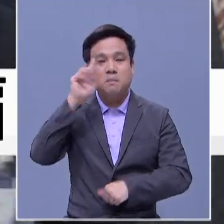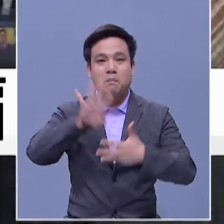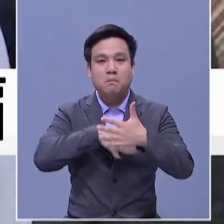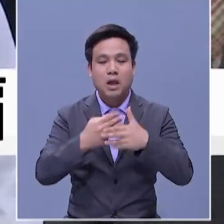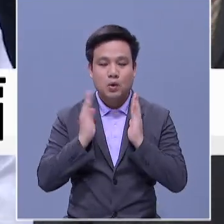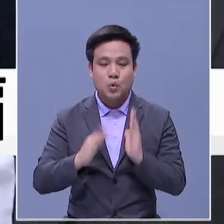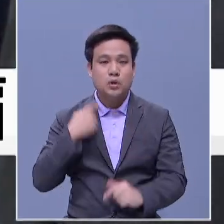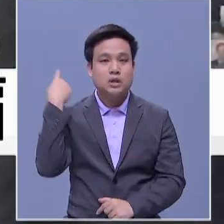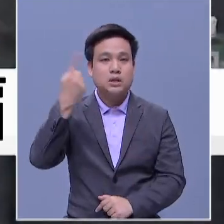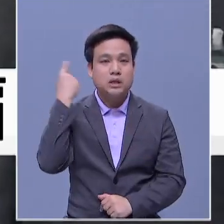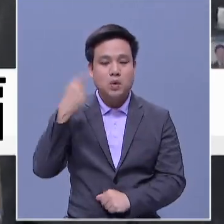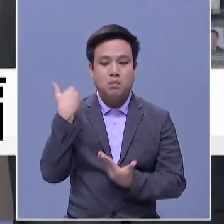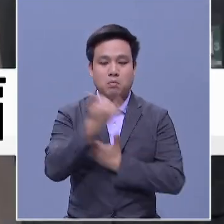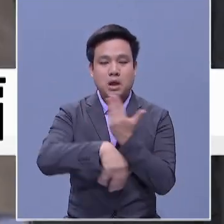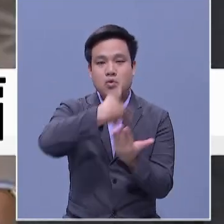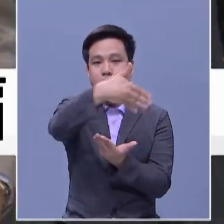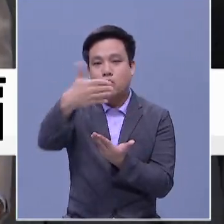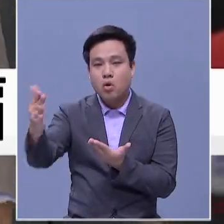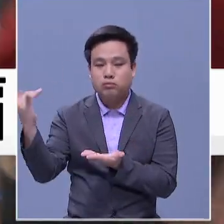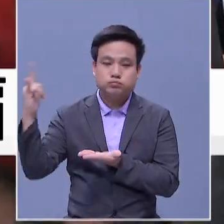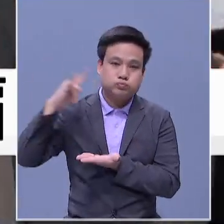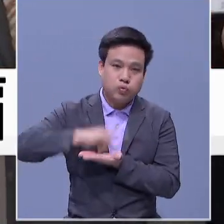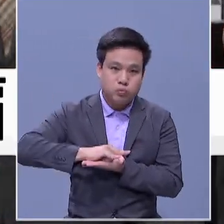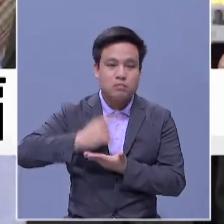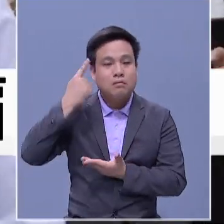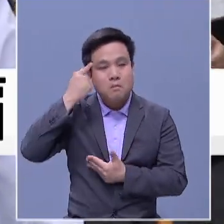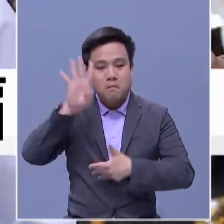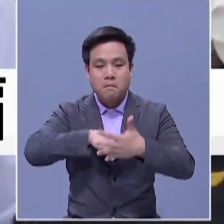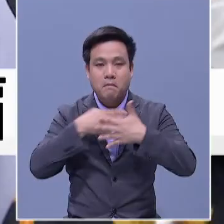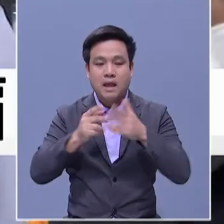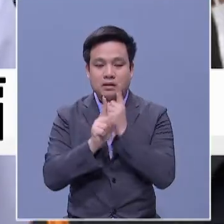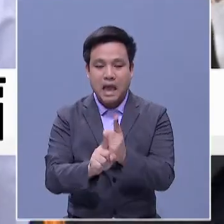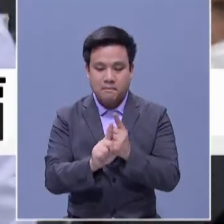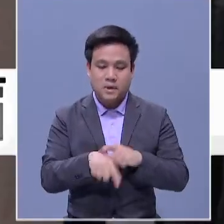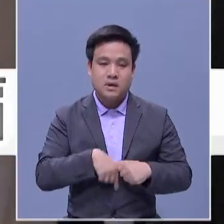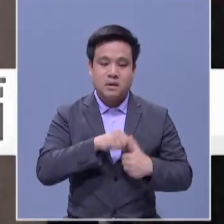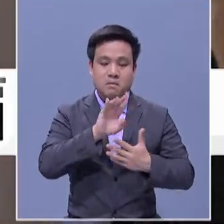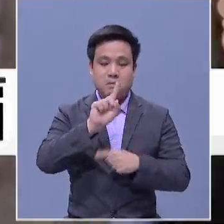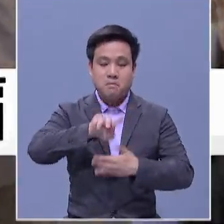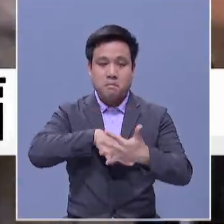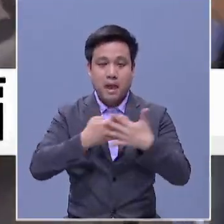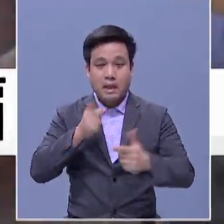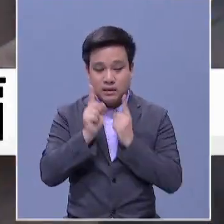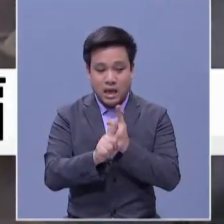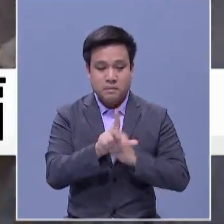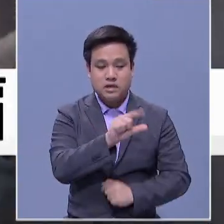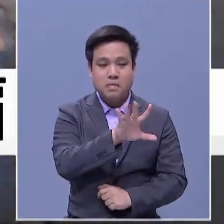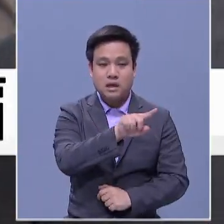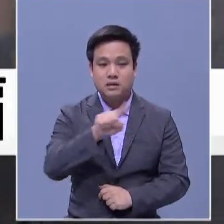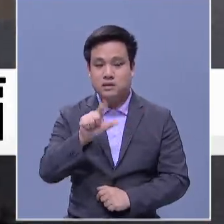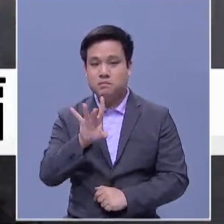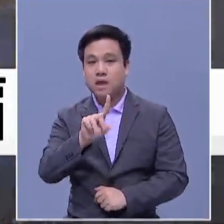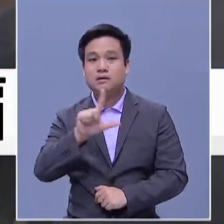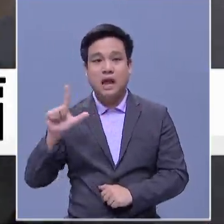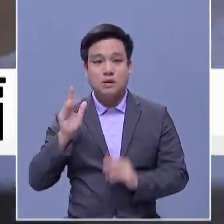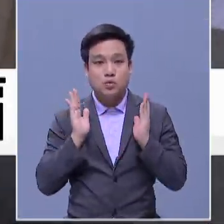าติเข้ามาเที่ยวไทยให้ได้ประมาณ 25-28 ล้านคนโดยรัฐบาลตั้งโจทย์วางแนวทางกระตุ้นการท่องเที่ยว